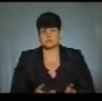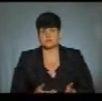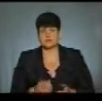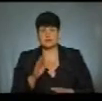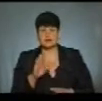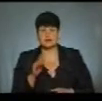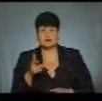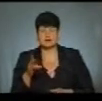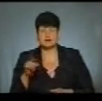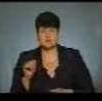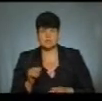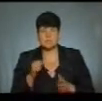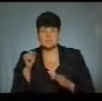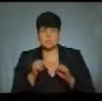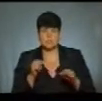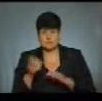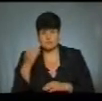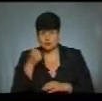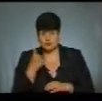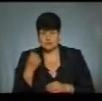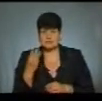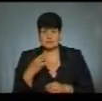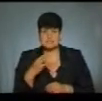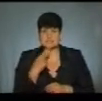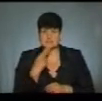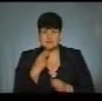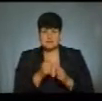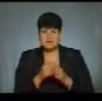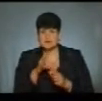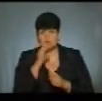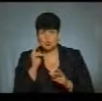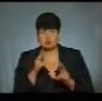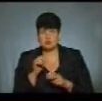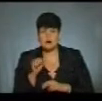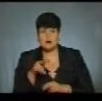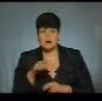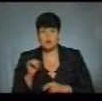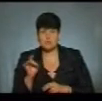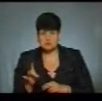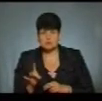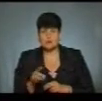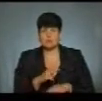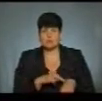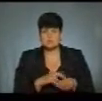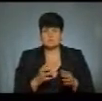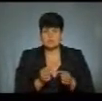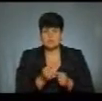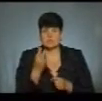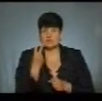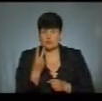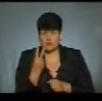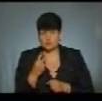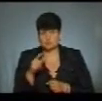Віталія Гнатишина побили торік в ніч на 30 червня біля нічного клубу «Алюр» у Тернополі. Поліція затримала двох підозрюваних у